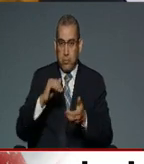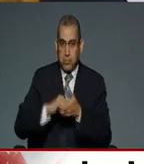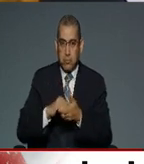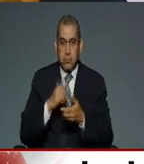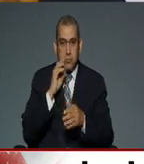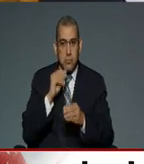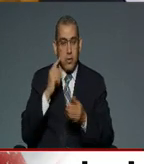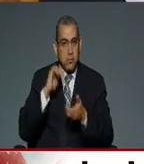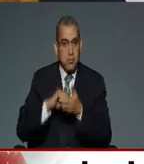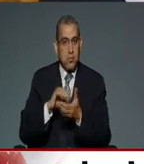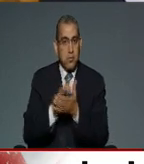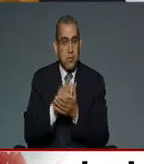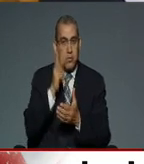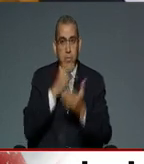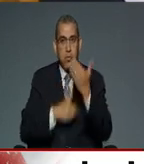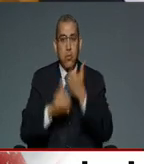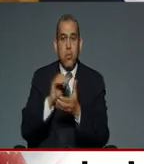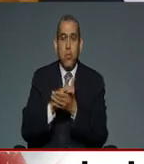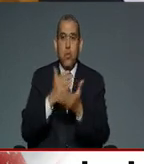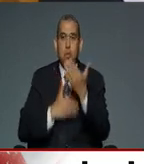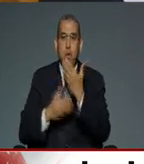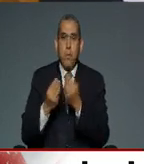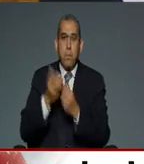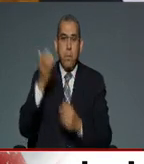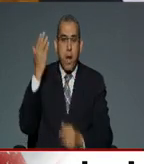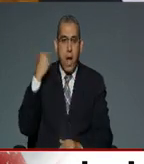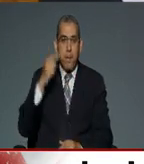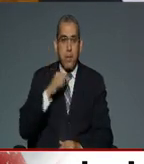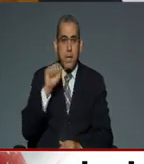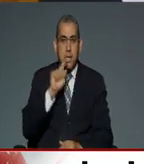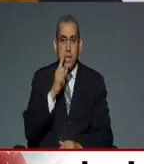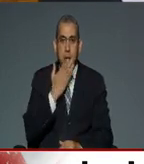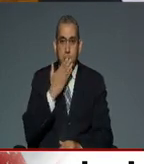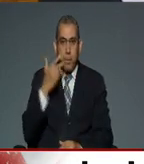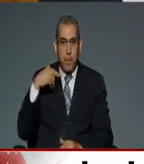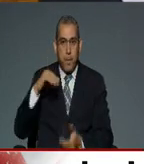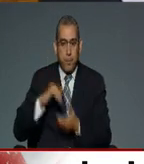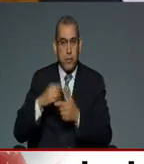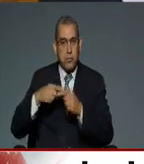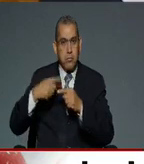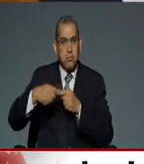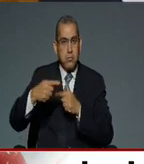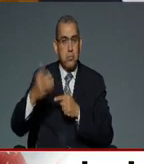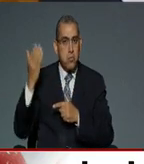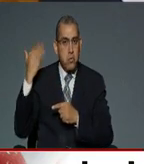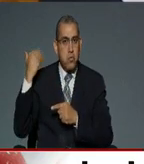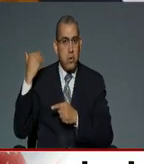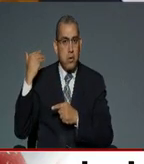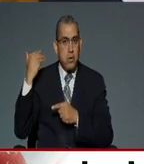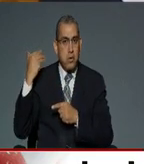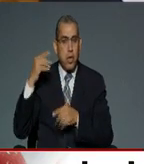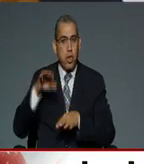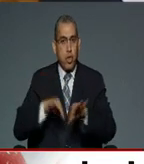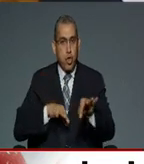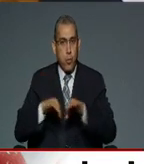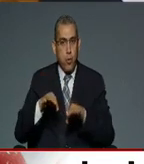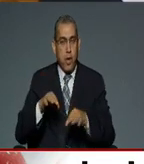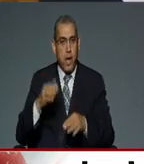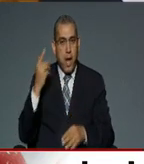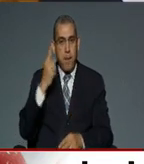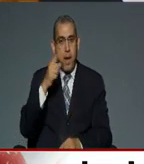الصداقه التاريخيه بين بلدينا الممتده منذ بدء علاقاتهما الدبلوماسيه عام